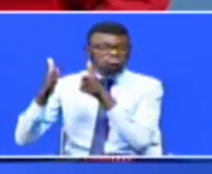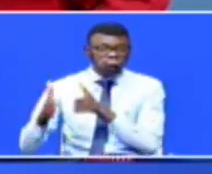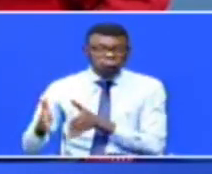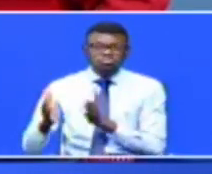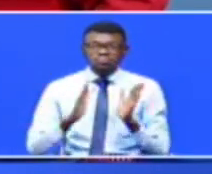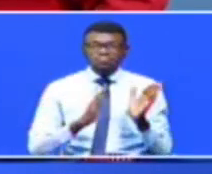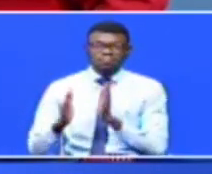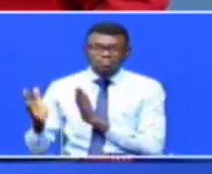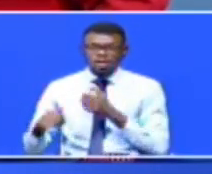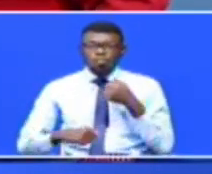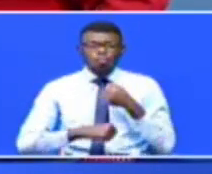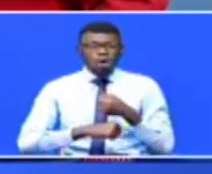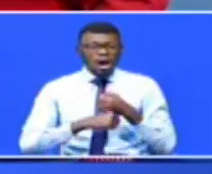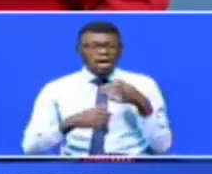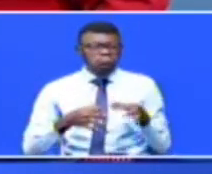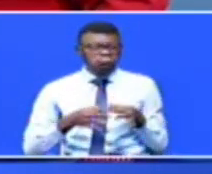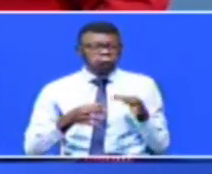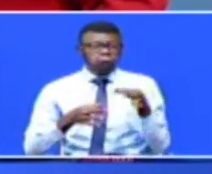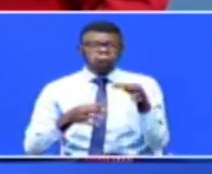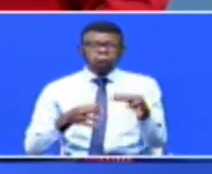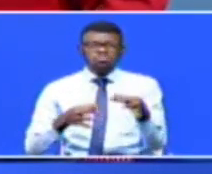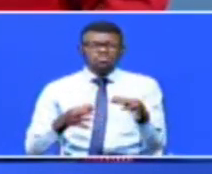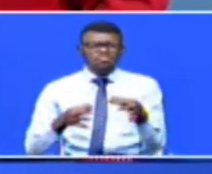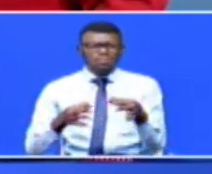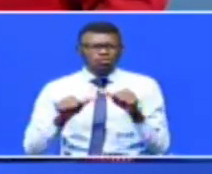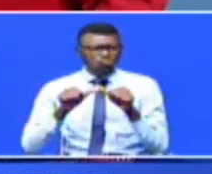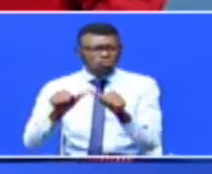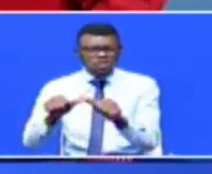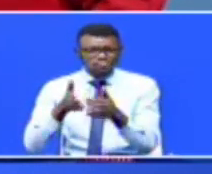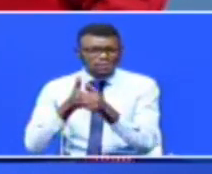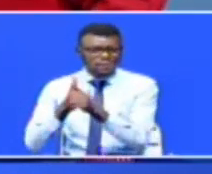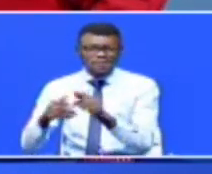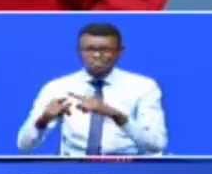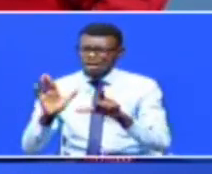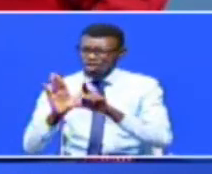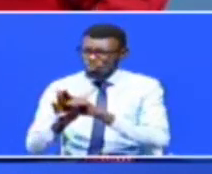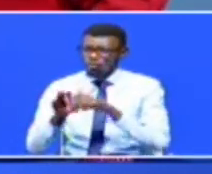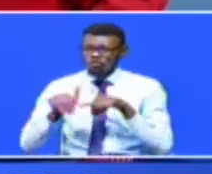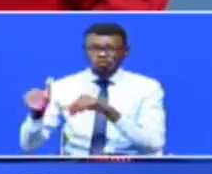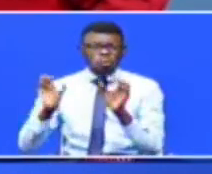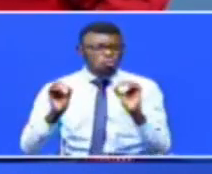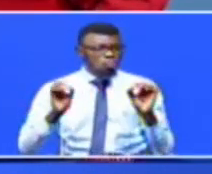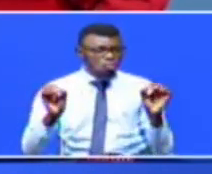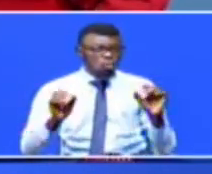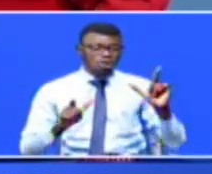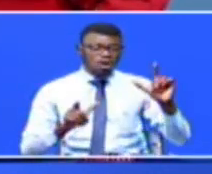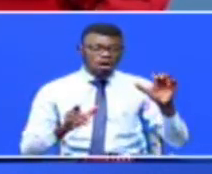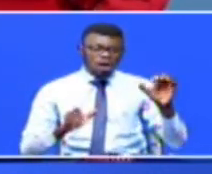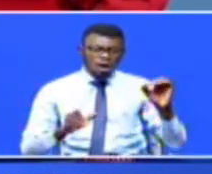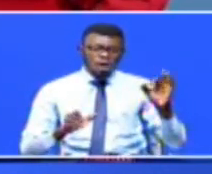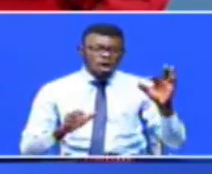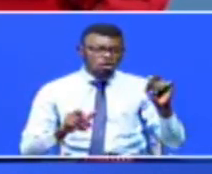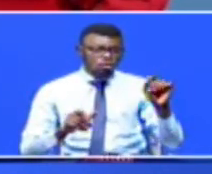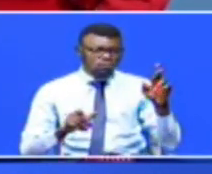anapania kujiongezea kipindi cha tatu cha kuhudumu kinyume na sheria. Mwanahabari wetu Lofty Matambo Mrima